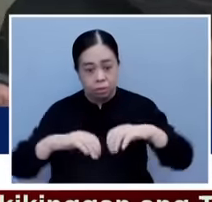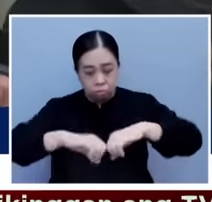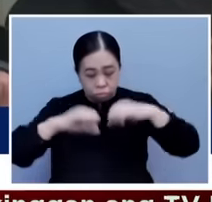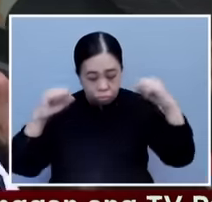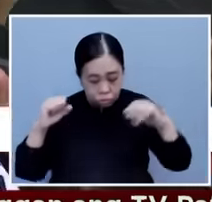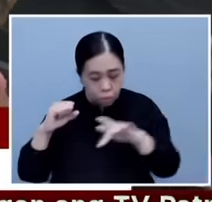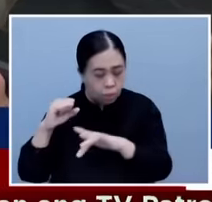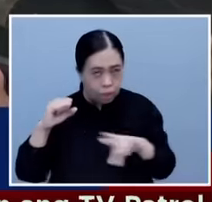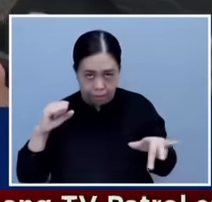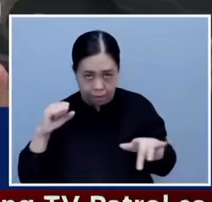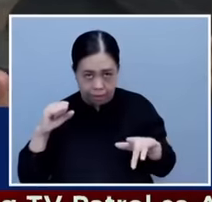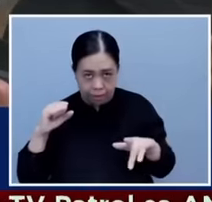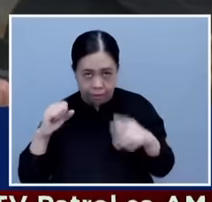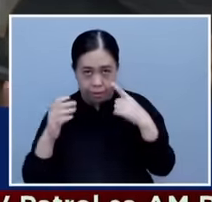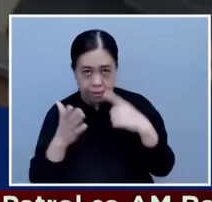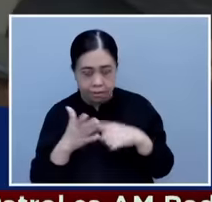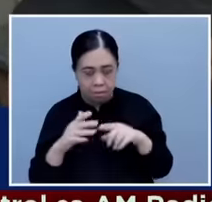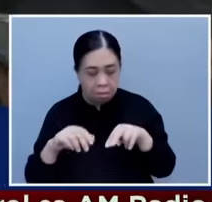laman.